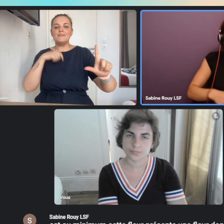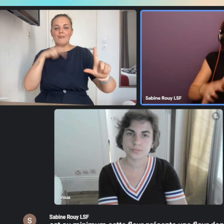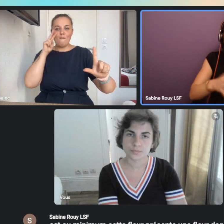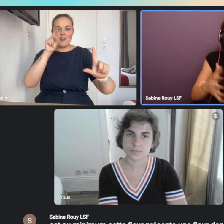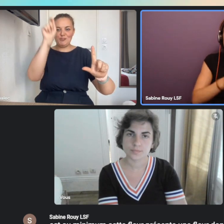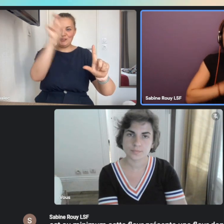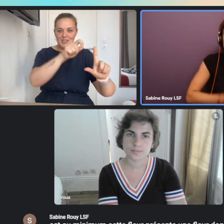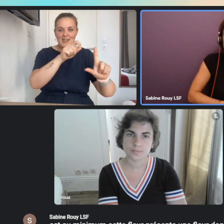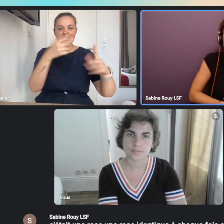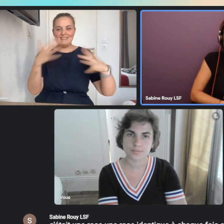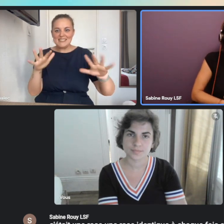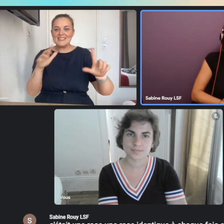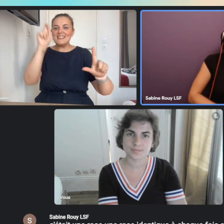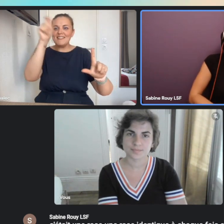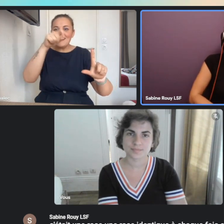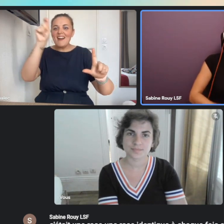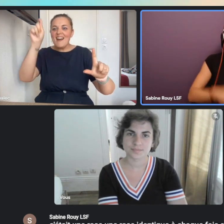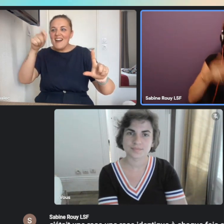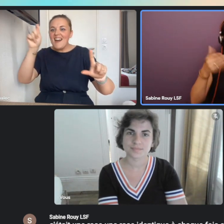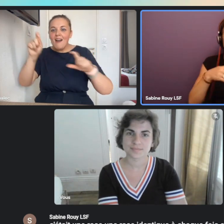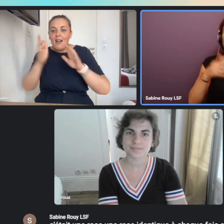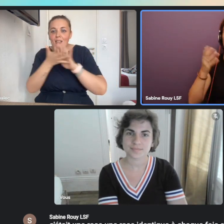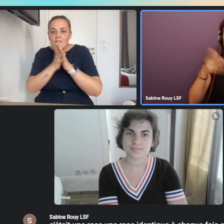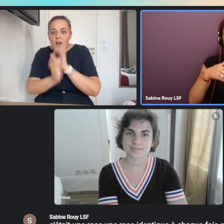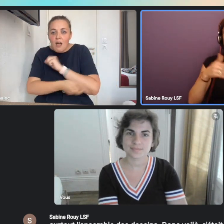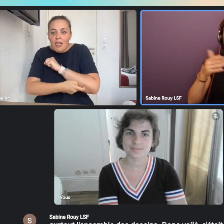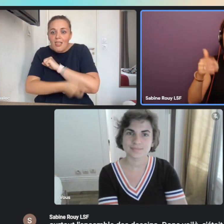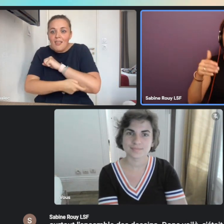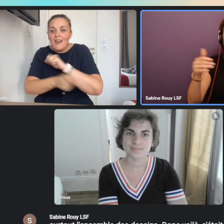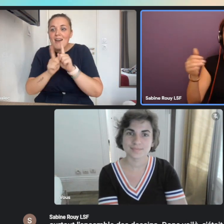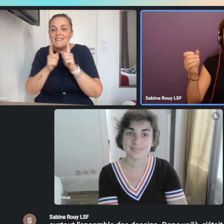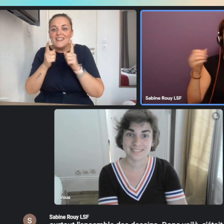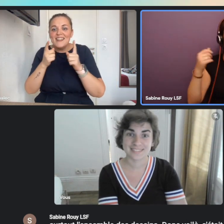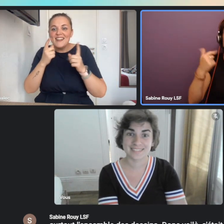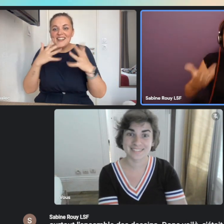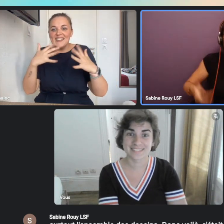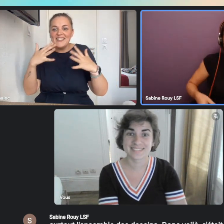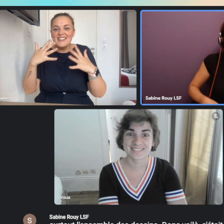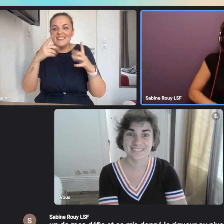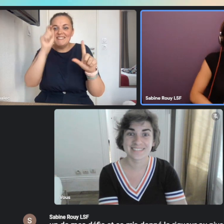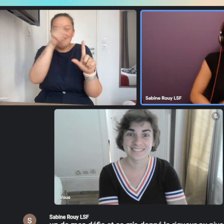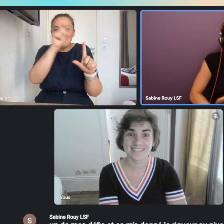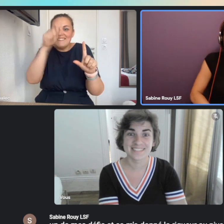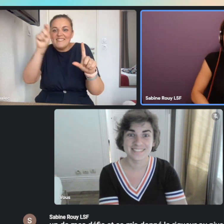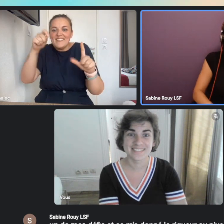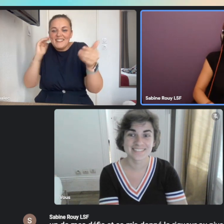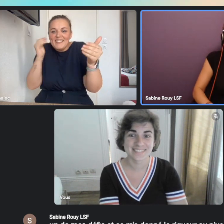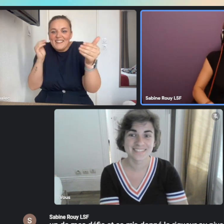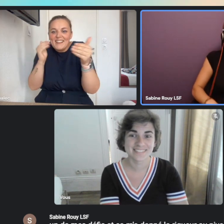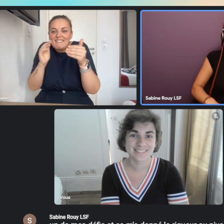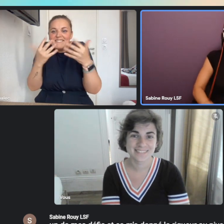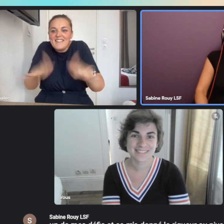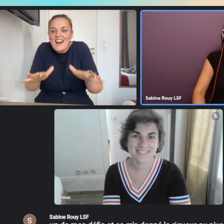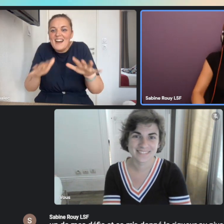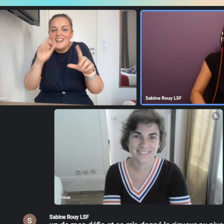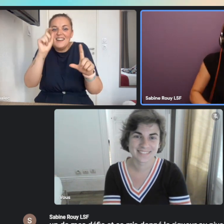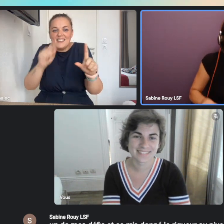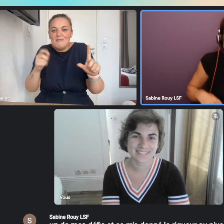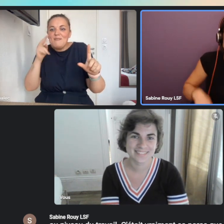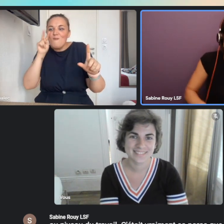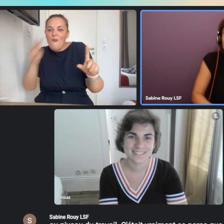on se fixe sur le mois d'octobre, sur le mois, ça permet de cocher, voilà, c'est-à-dire: «Ça y est, c'est fait, c'est fait, c'est fait» et en fait, on devient addict, justement de pouvoir cocher